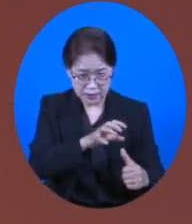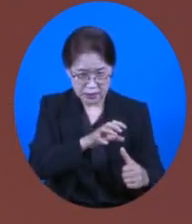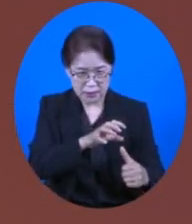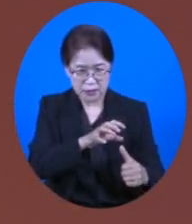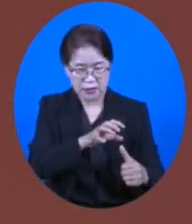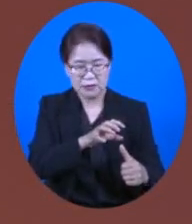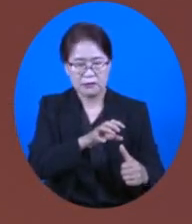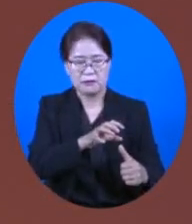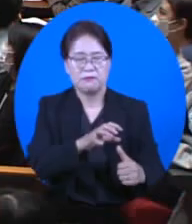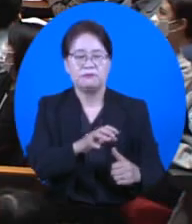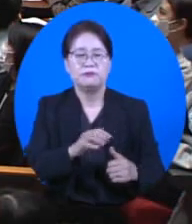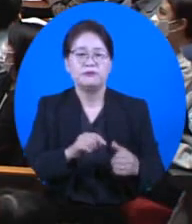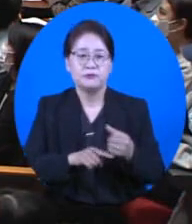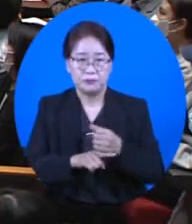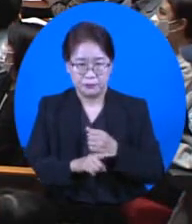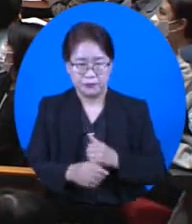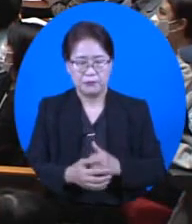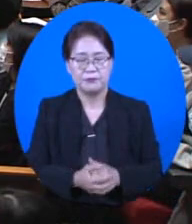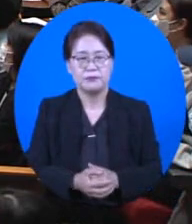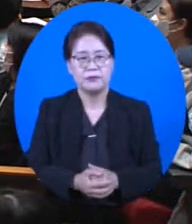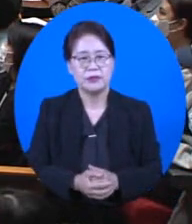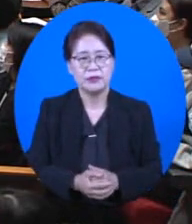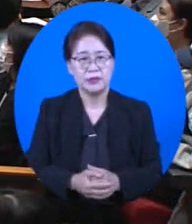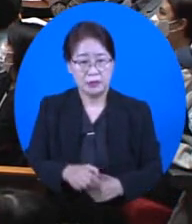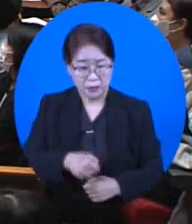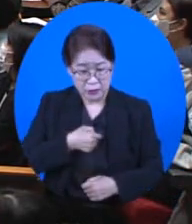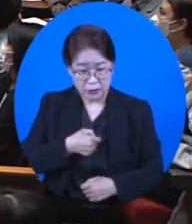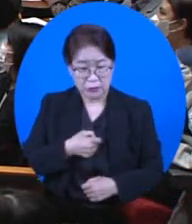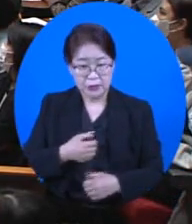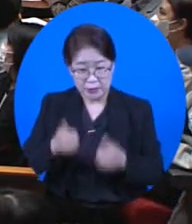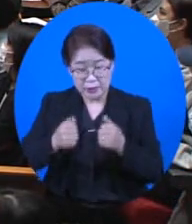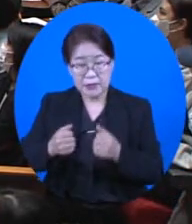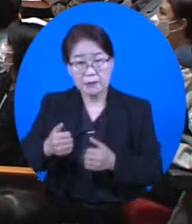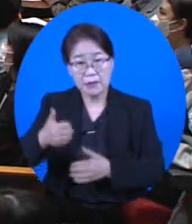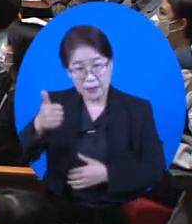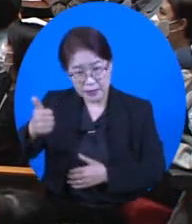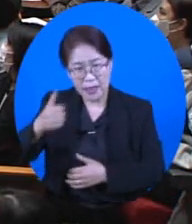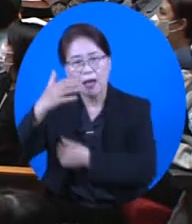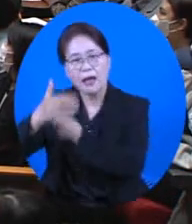행위를 말합니다. 그러니까 의로우신 재판장이신 하나님이